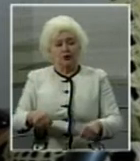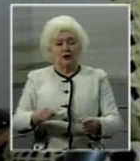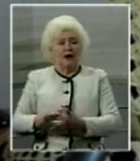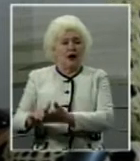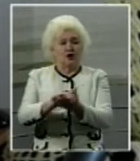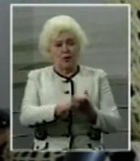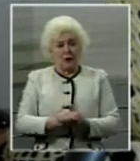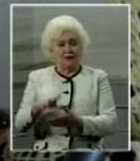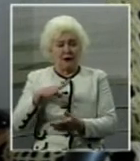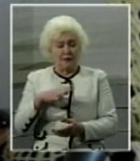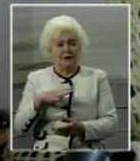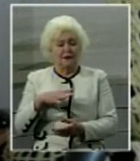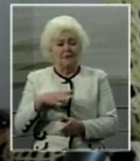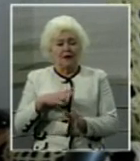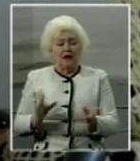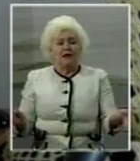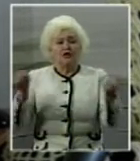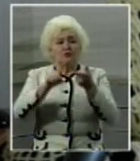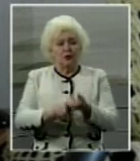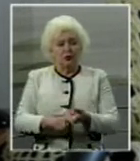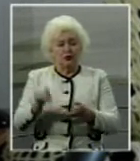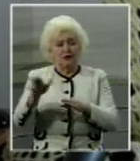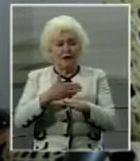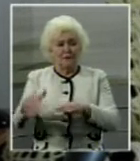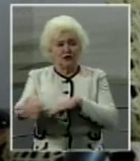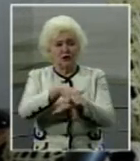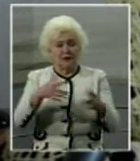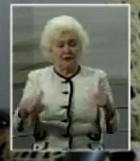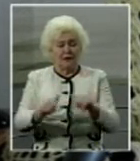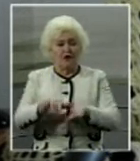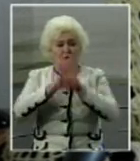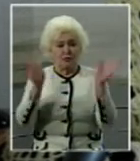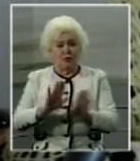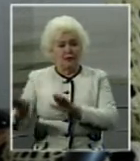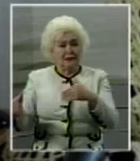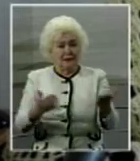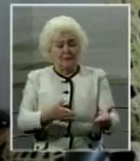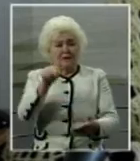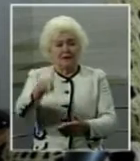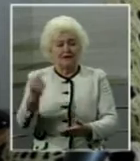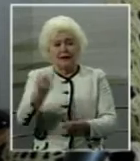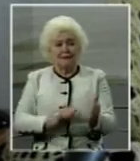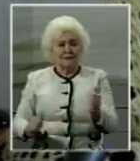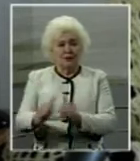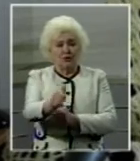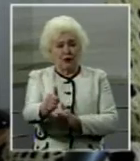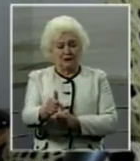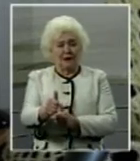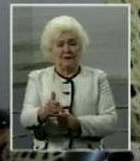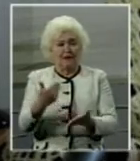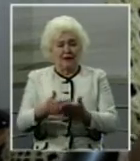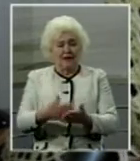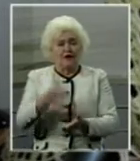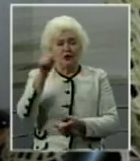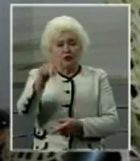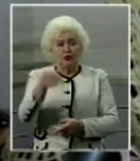і сполучення між населеними пунктами було б в повному обсязі реалізовано. Це є одним із пріоритетів. І навіть тоді,